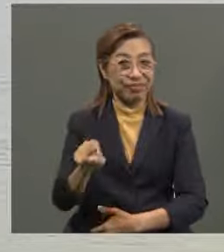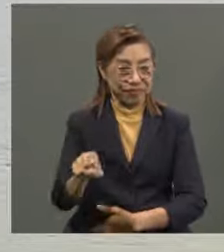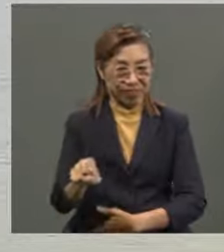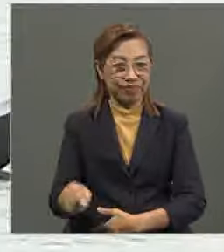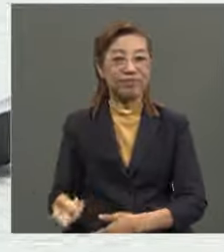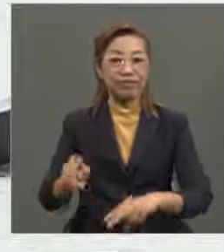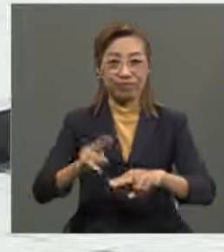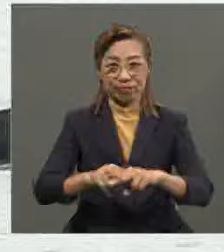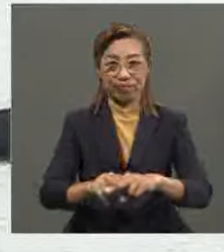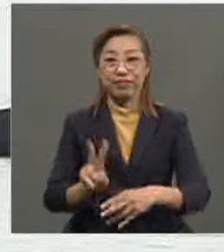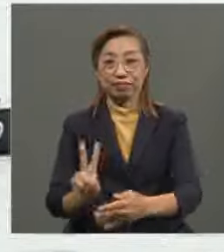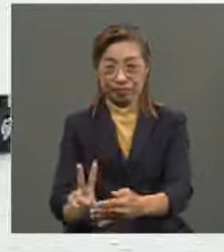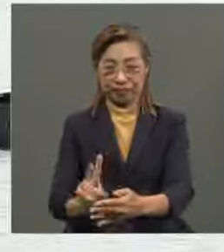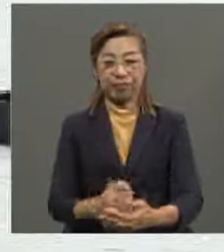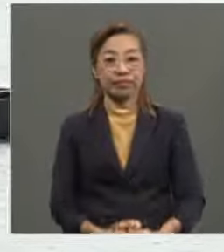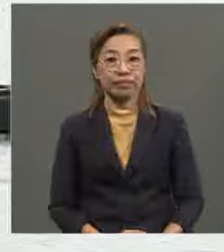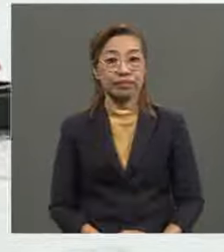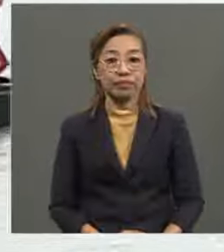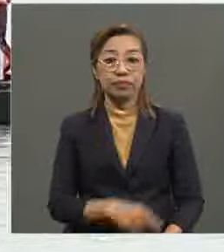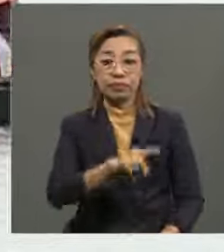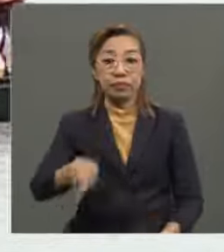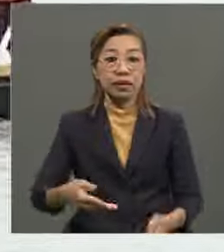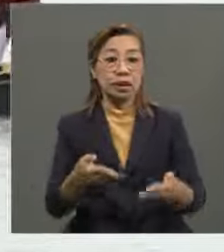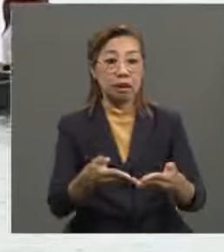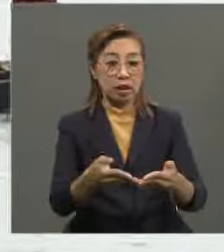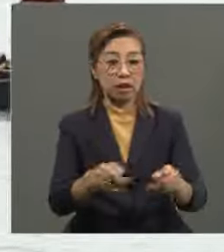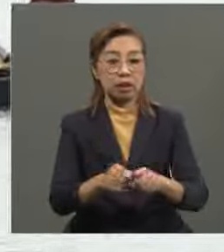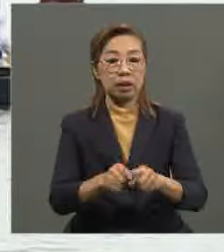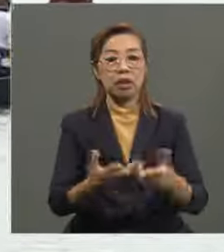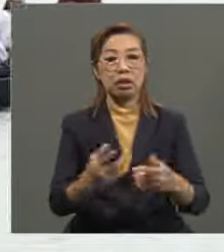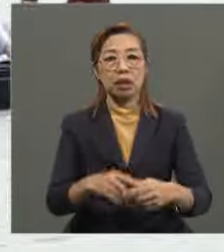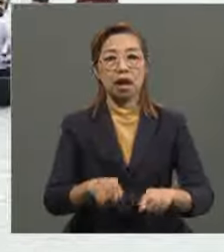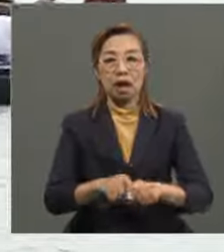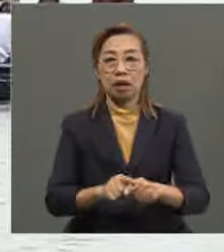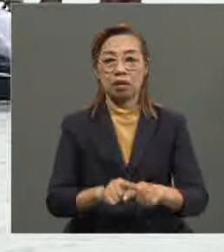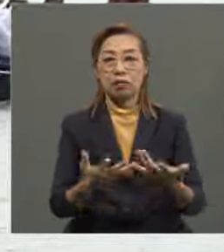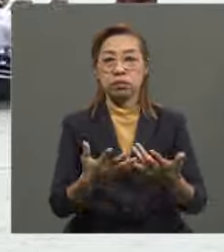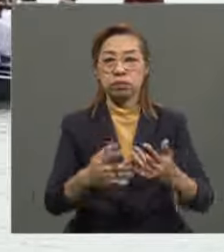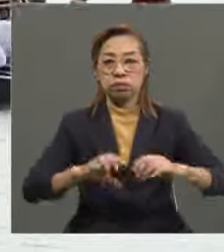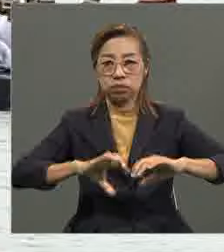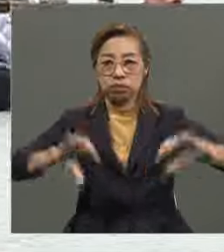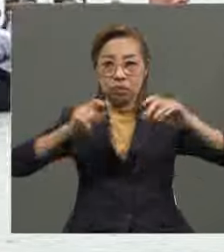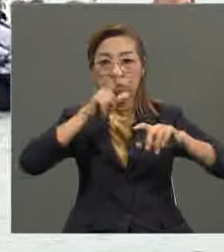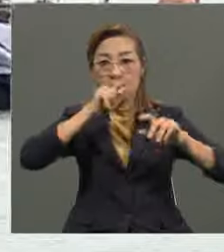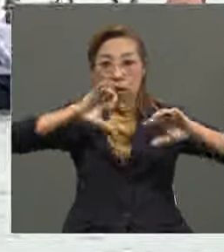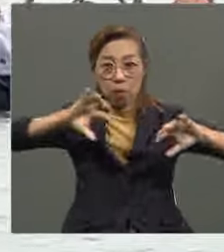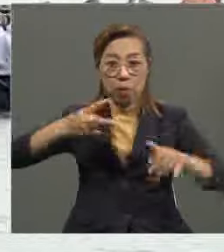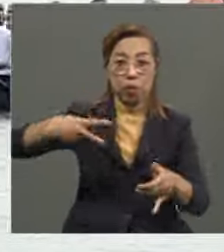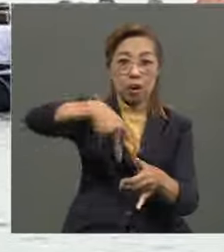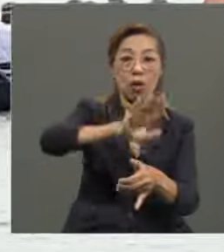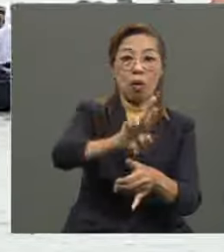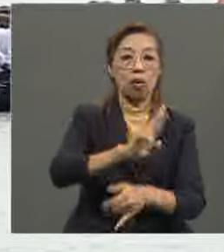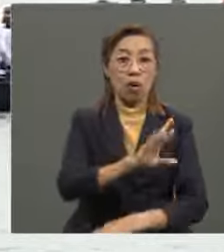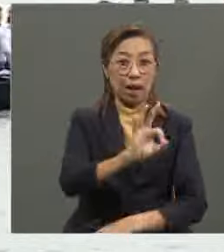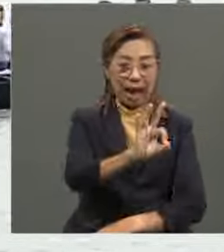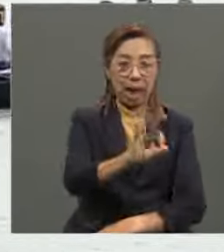ตมังกูลสิริวิบูลราชกุมารเรือพระที่นั่งนารายณ์ทรงสุบรรณรัชกาลที่9เป็นเรือพระที่นั่งรองเรือตำรวจก